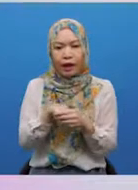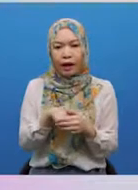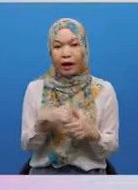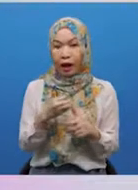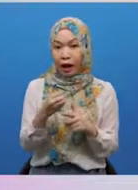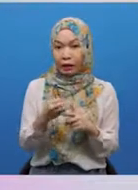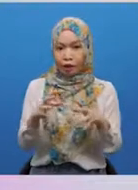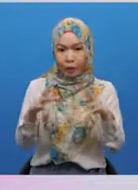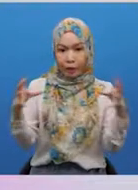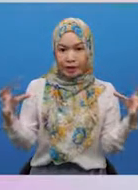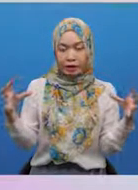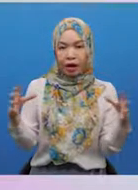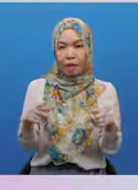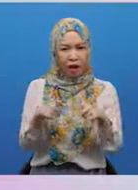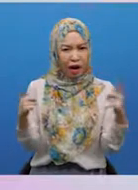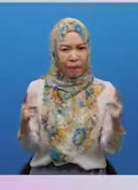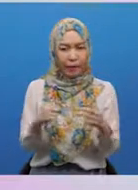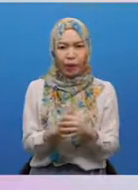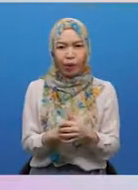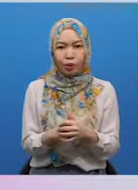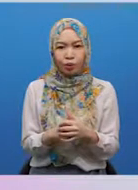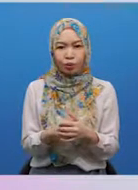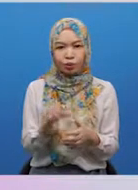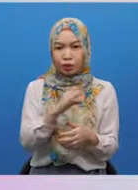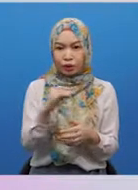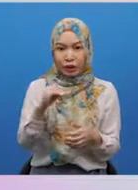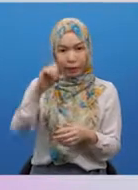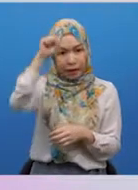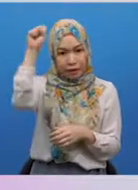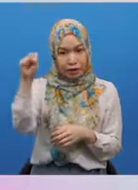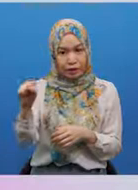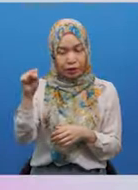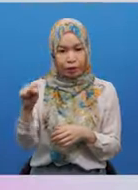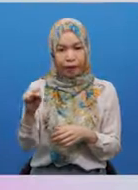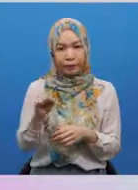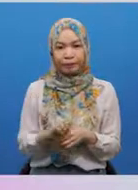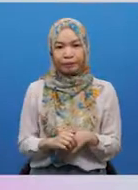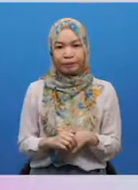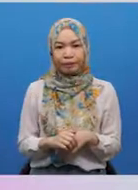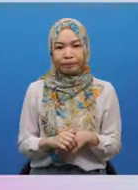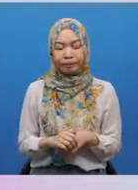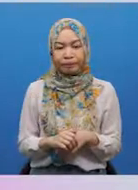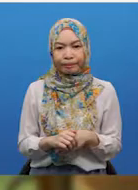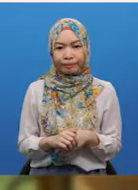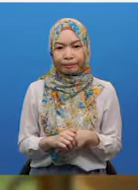besar atau melampau, dan bahasa seruan atau keluhan.